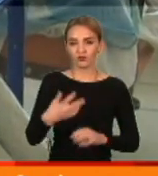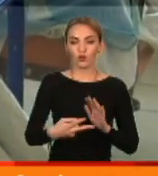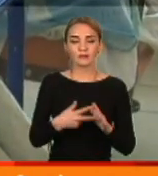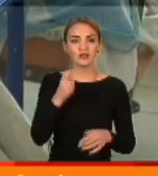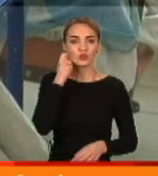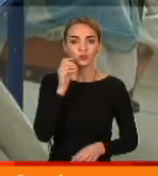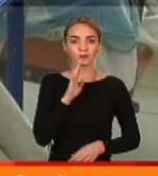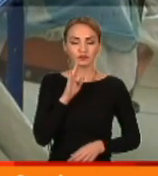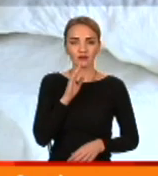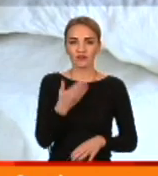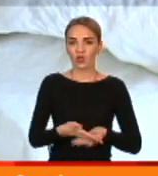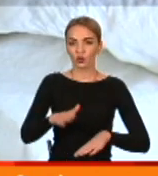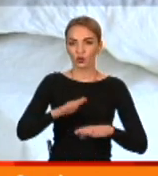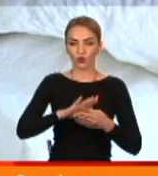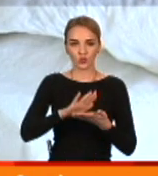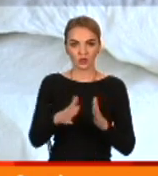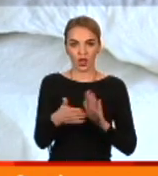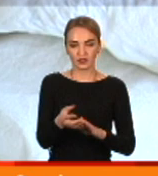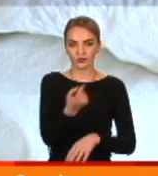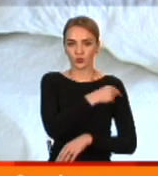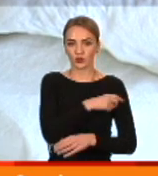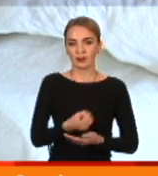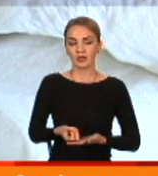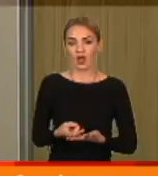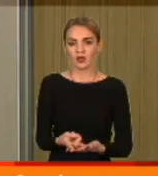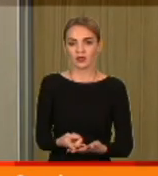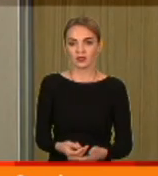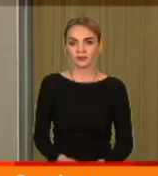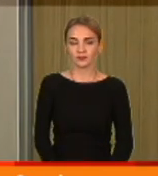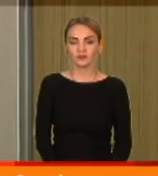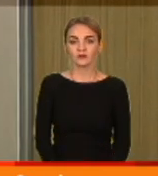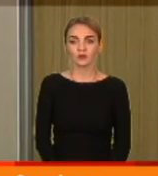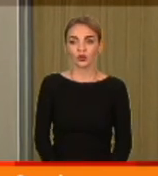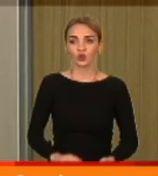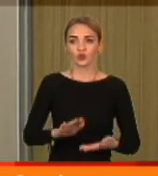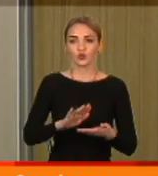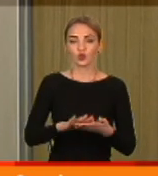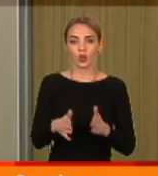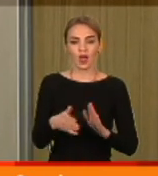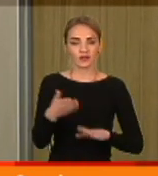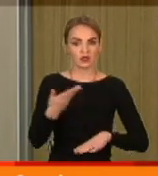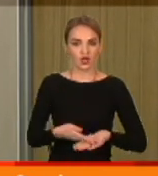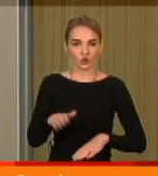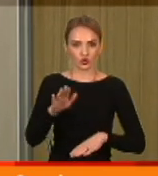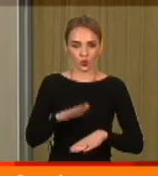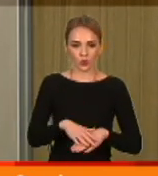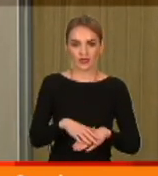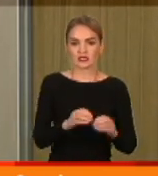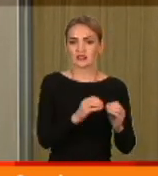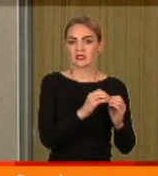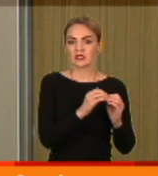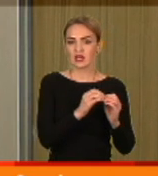58-річну пані Раїсу, у вкрай тяжкому стані ушпиталили до лікарні. Состояння тяжке.